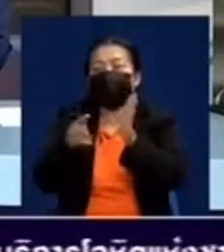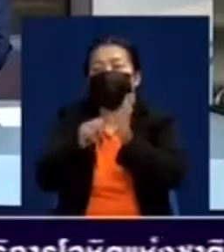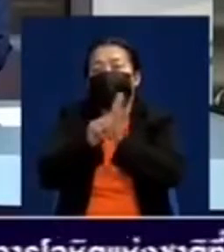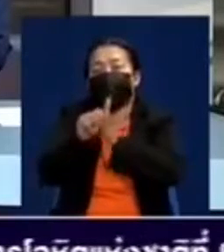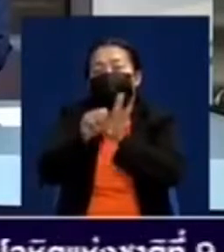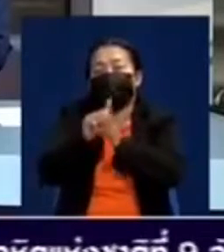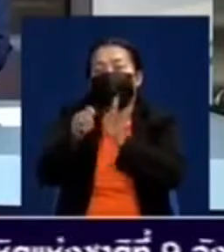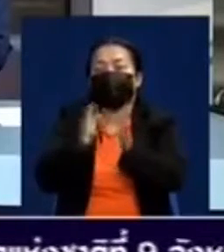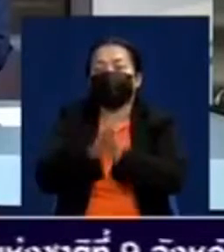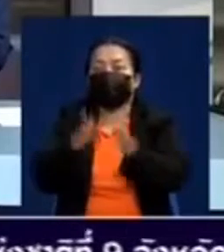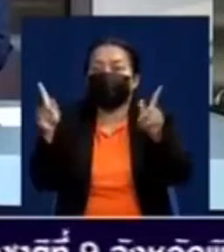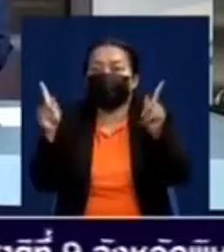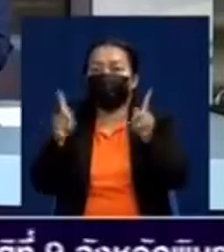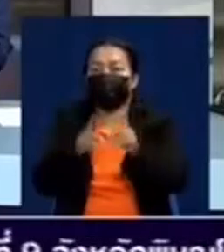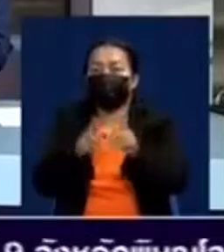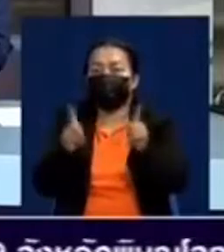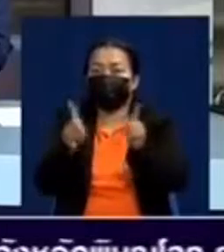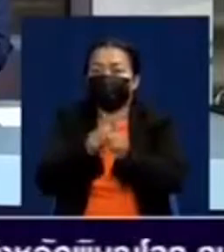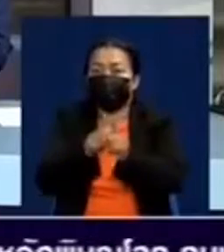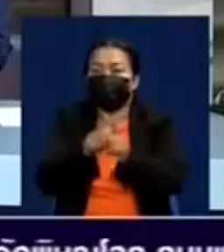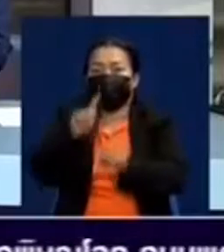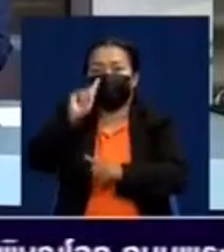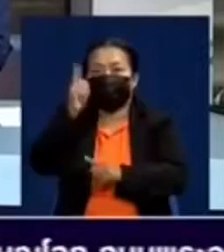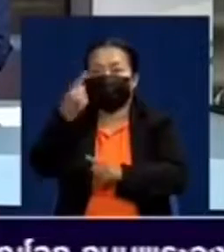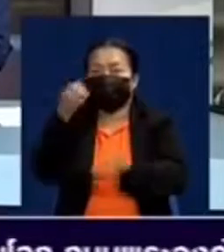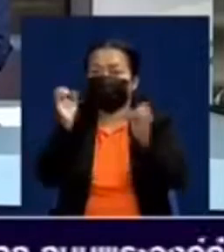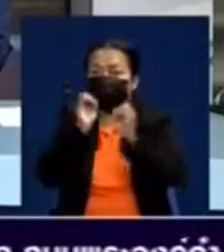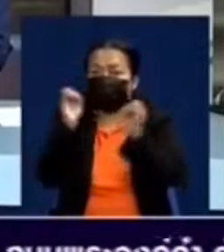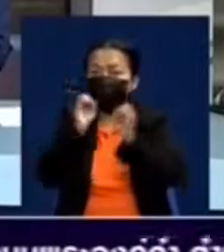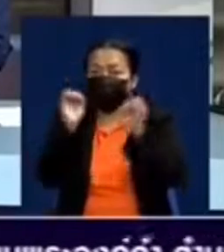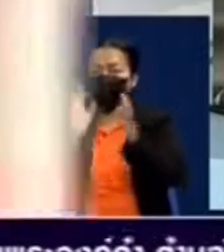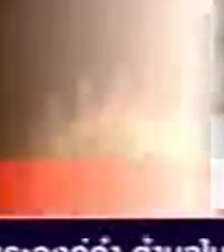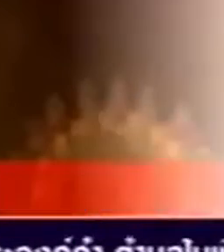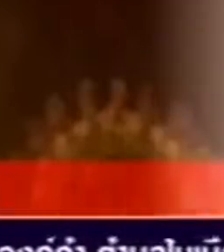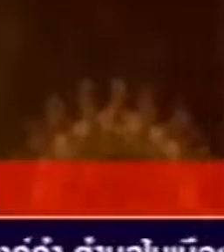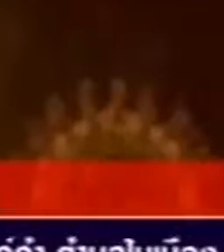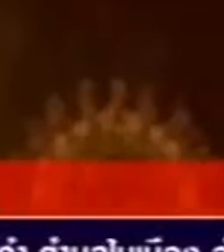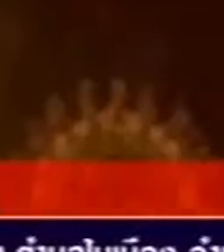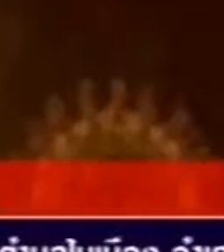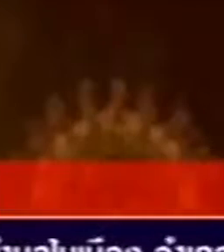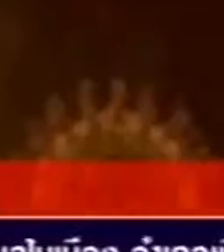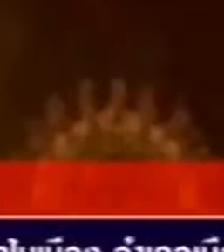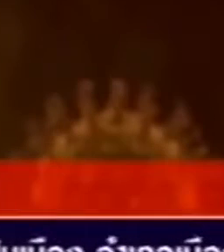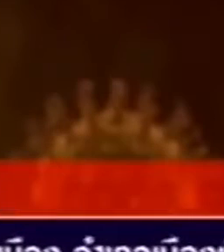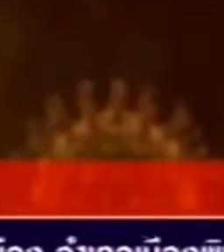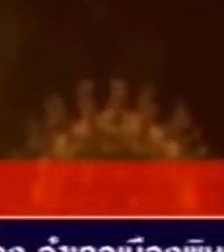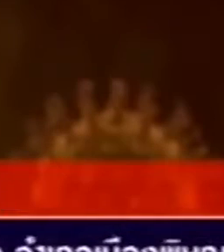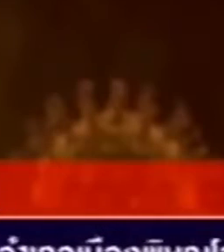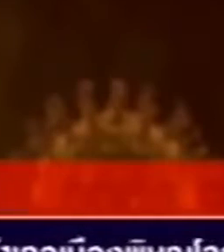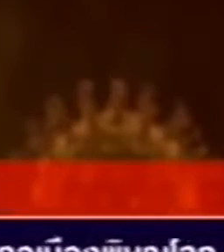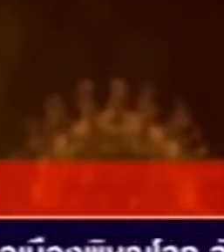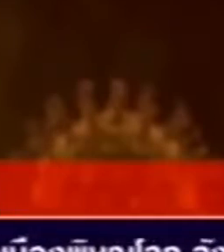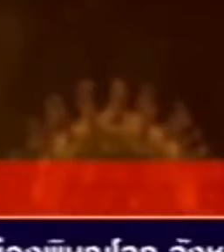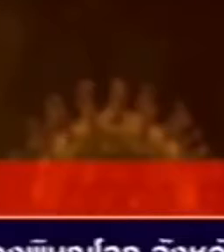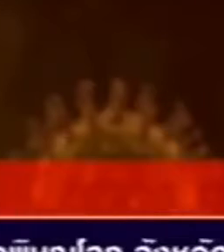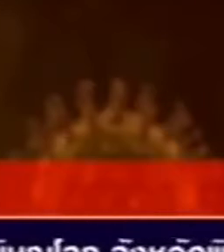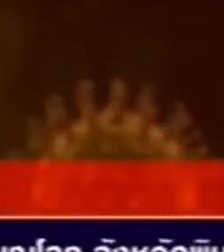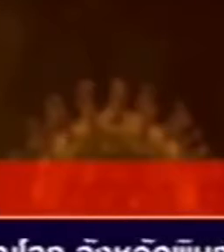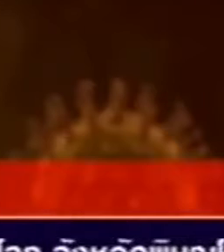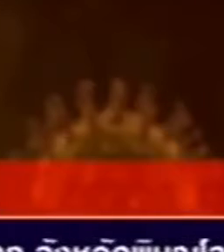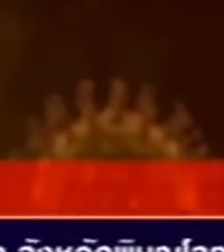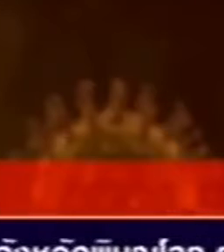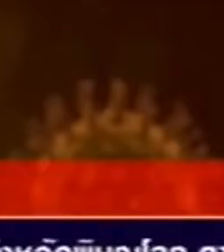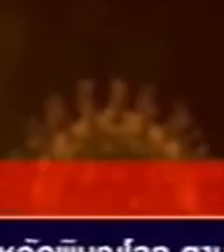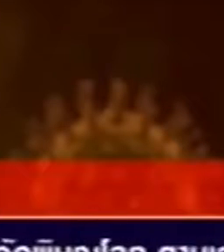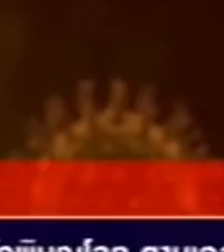ติดเชื้อสะสมอยู่ที่259รายด้วยกันครับแต่ว่าที่จังหวัดตากวันนี้พบผู้เสียชีวิตเพิ่ม1รายด้วยกันนะครับเ